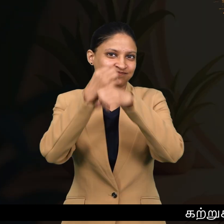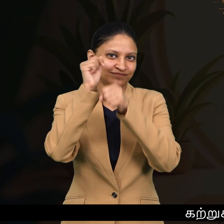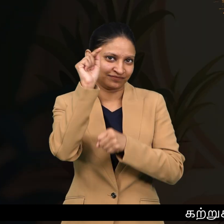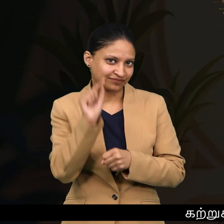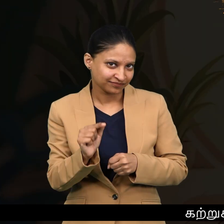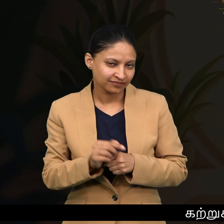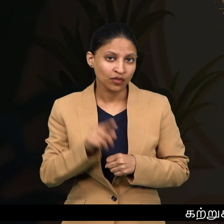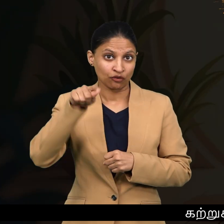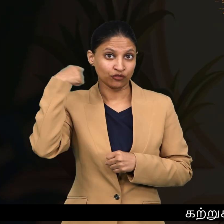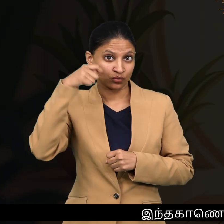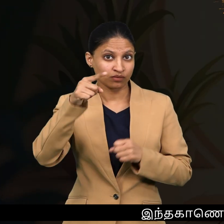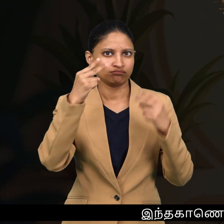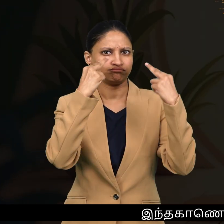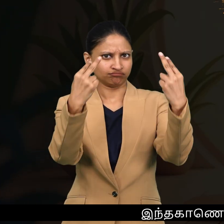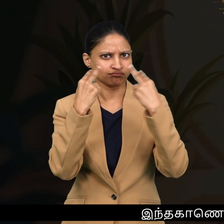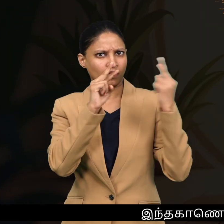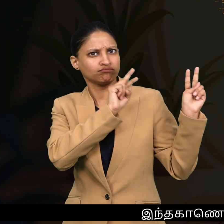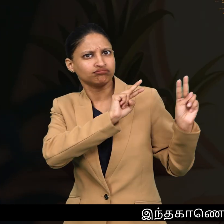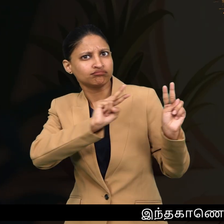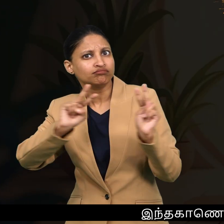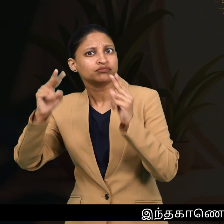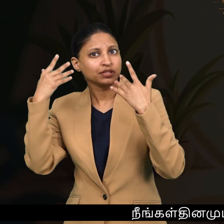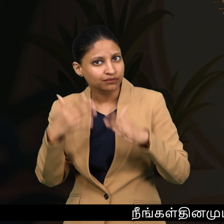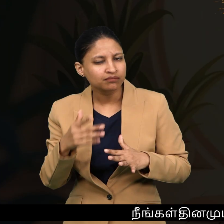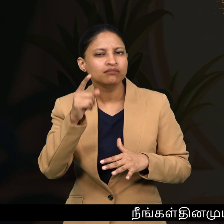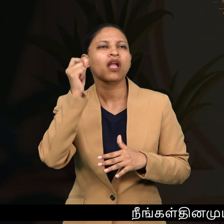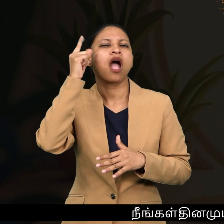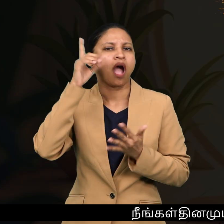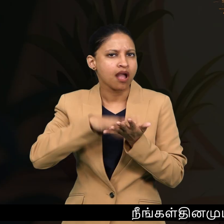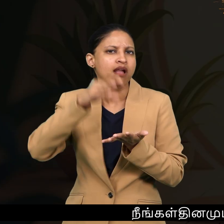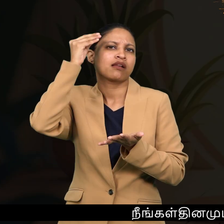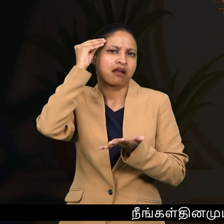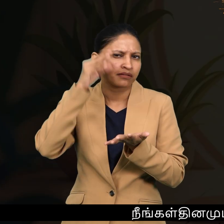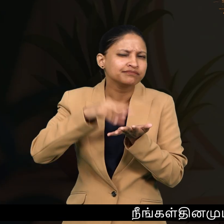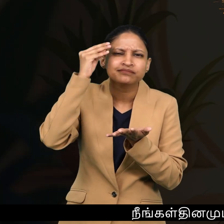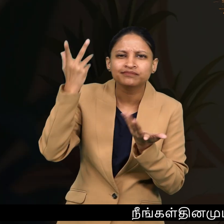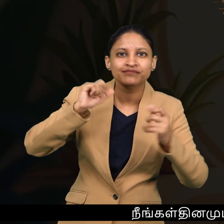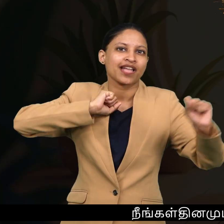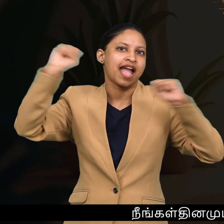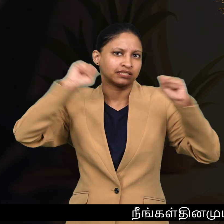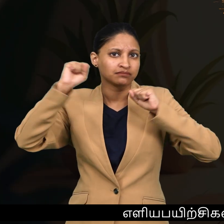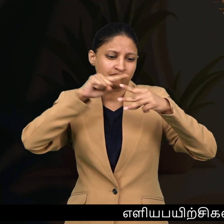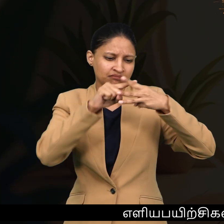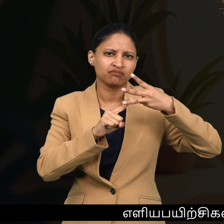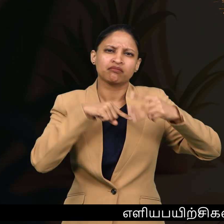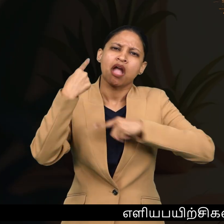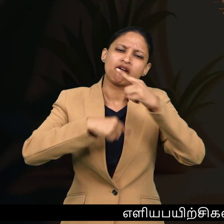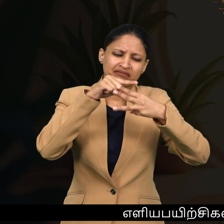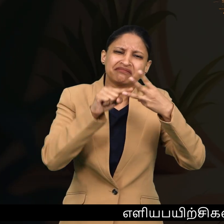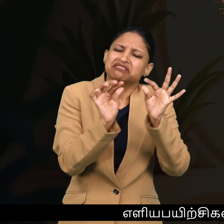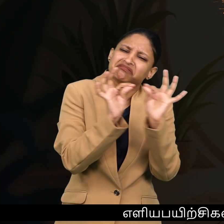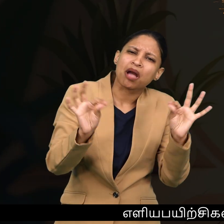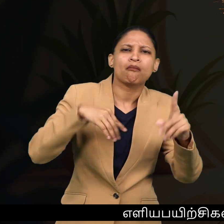கற்றுக்கொள்வீர்கள். இந்த காணொளியை பார்த்த பிறகு நீங்கள் தினமும் செய்யக்கூடிய 3